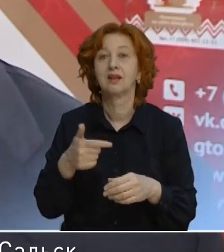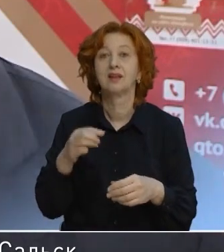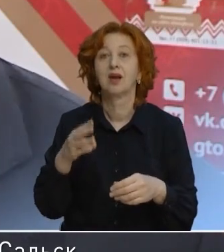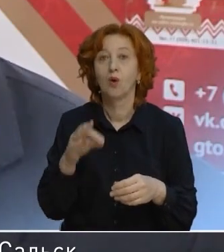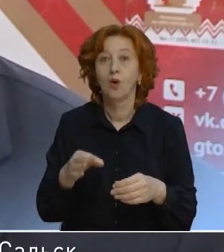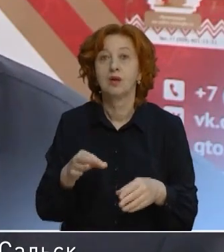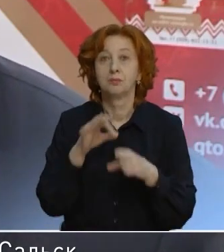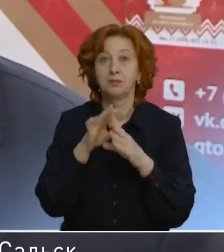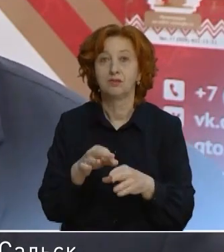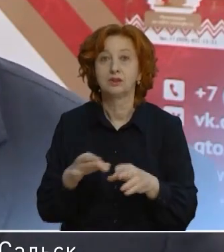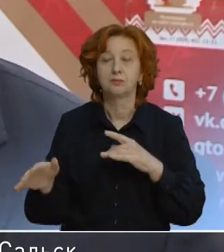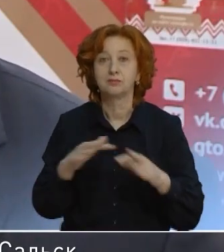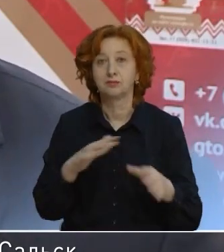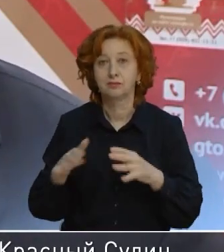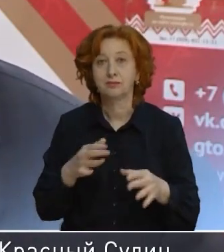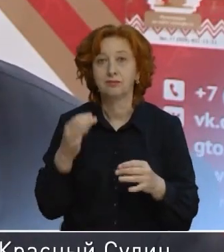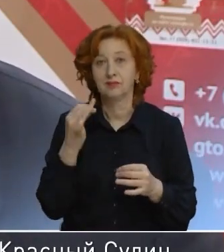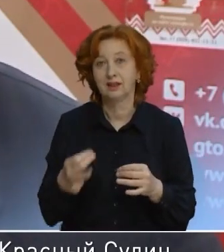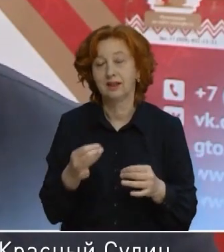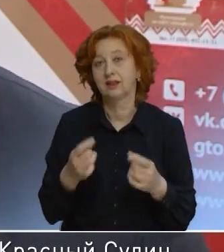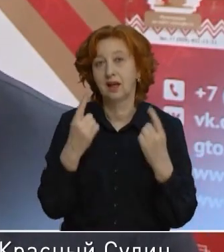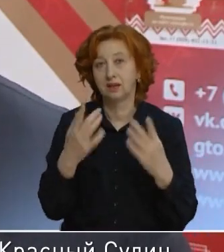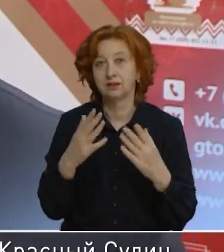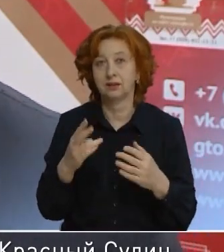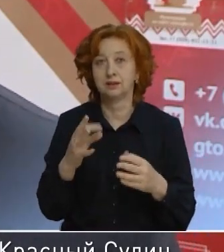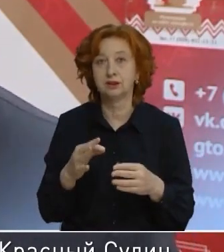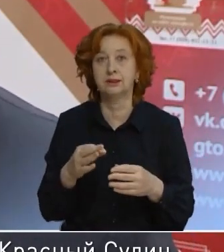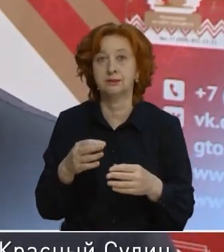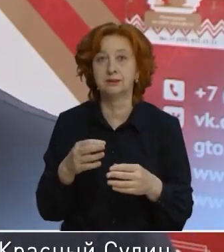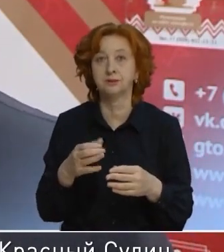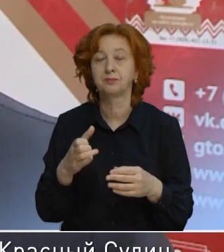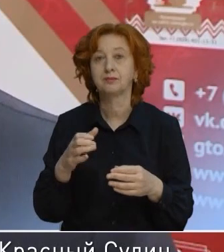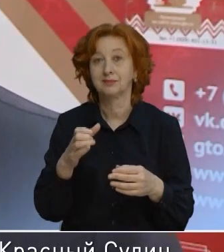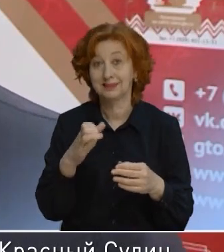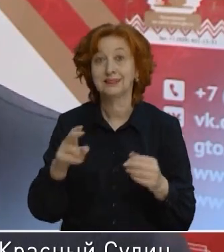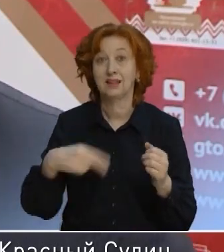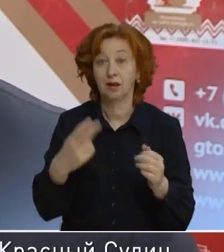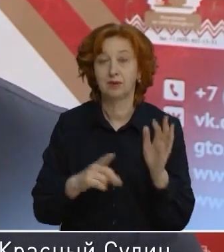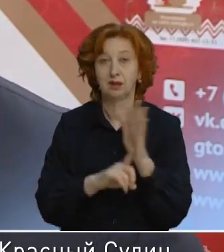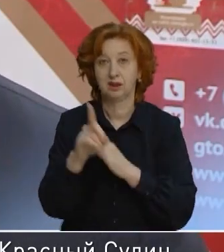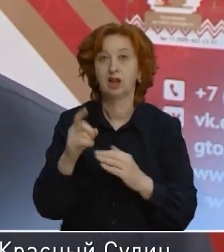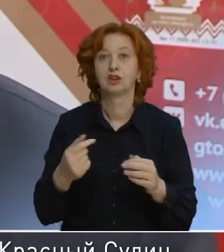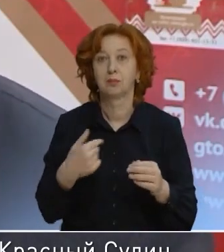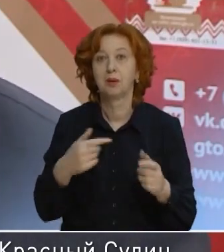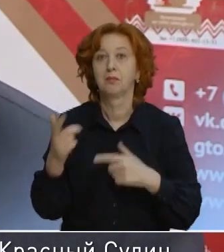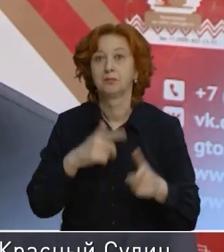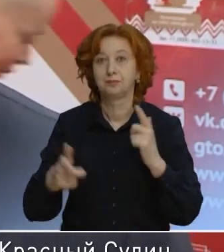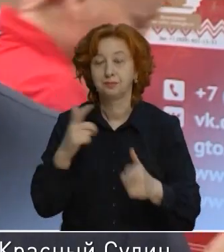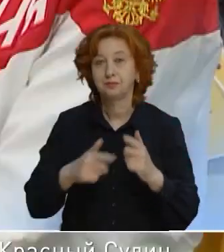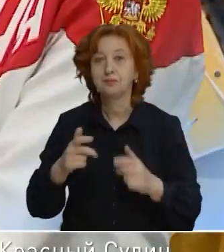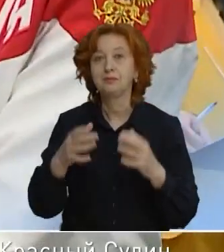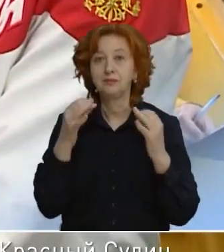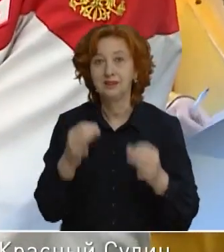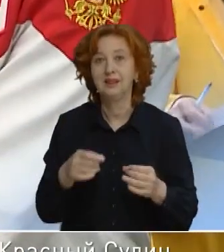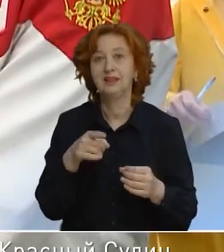пойдем на предприятие. Пройдет огромное количество мероприятий, больше 600, посвященных 90-летию